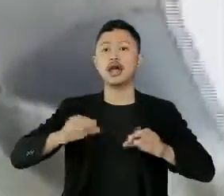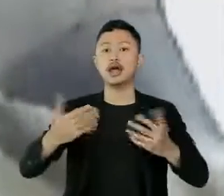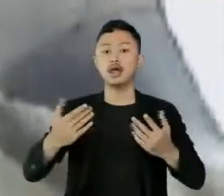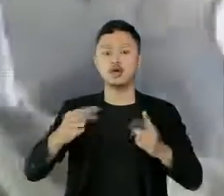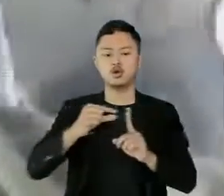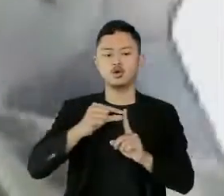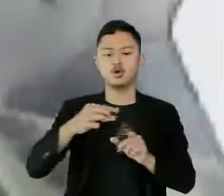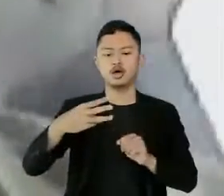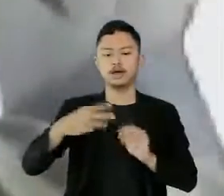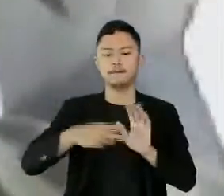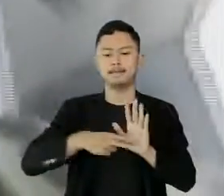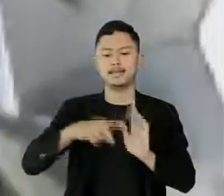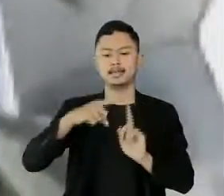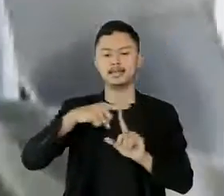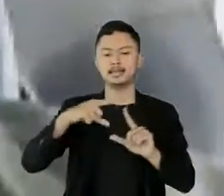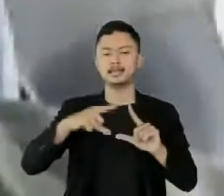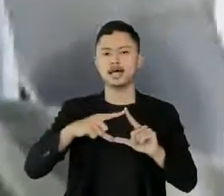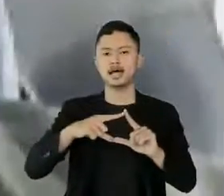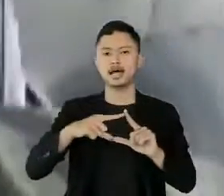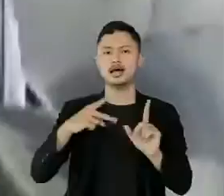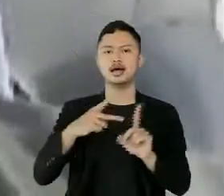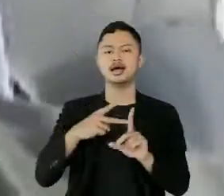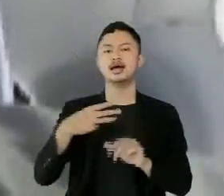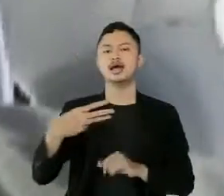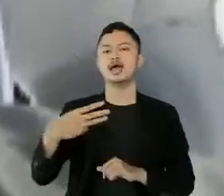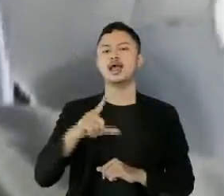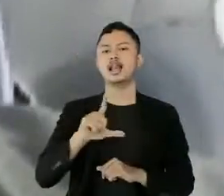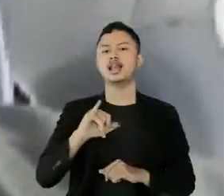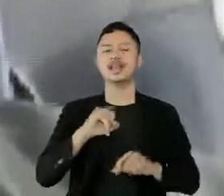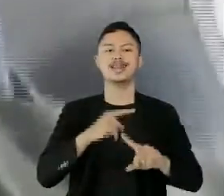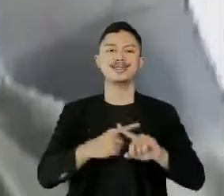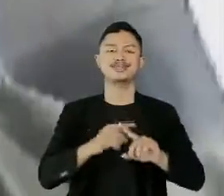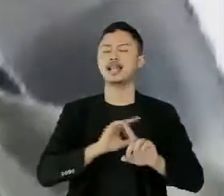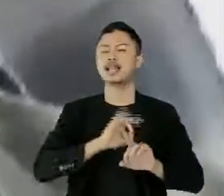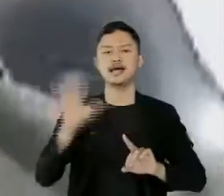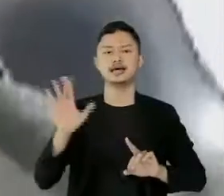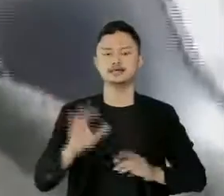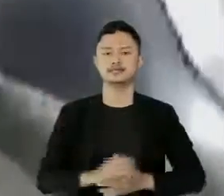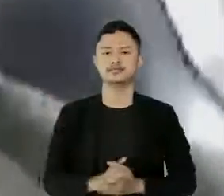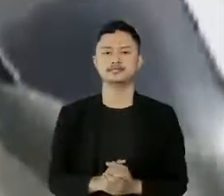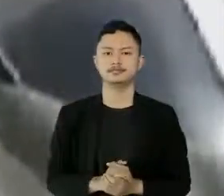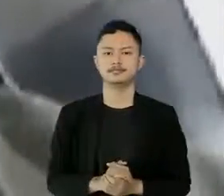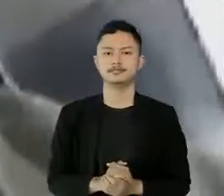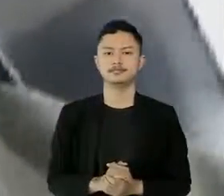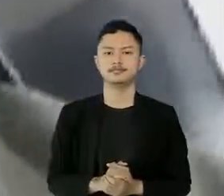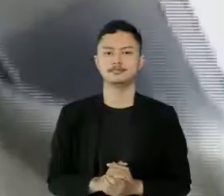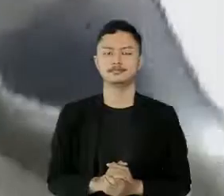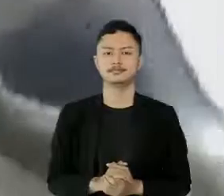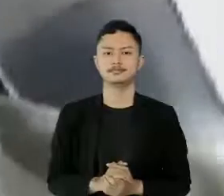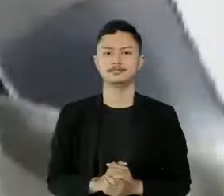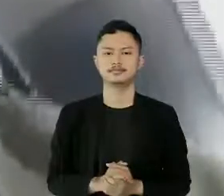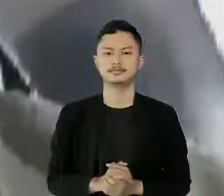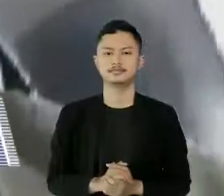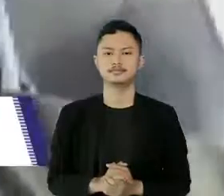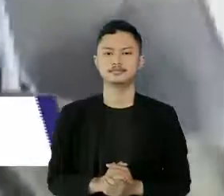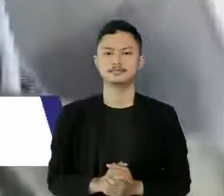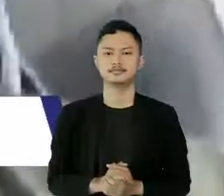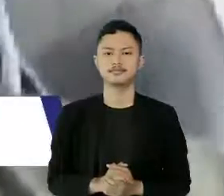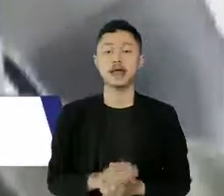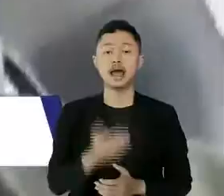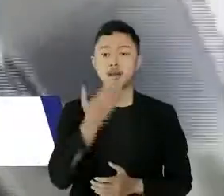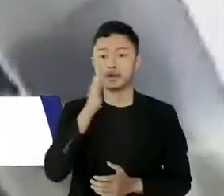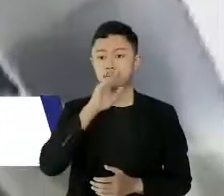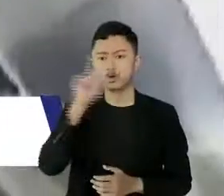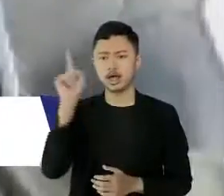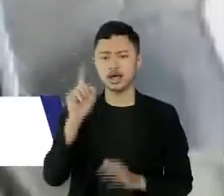lain. Alhamdulillah hari ini si Dewi itu sudah banyak melakukan